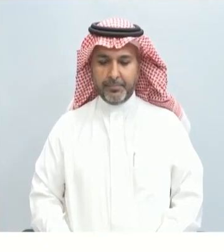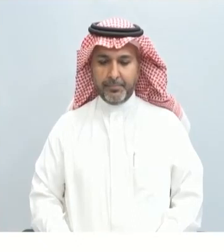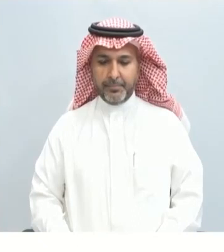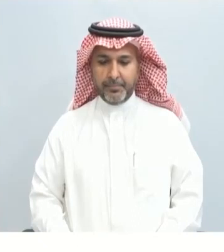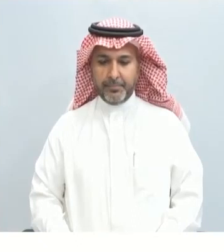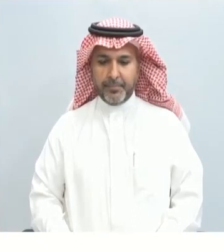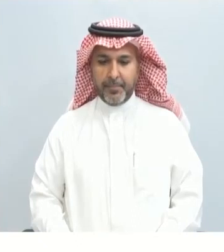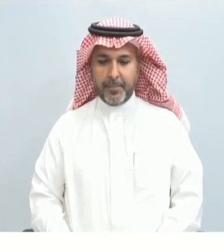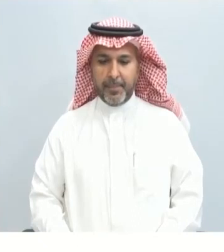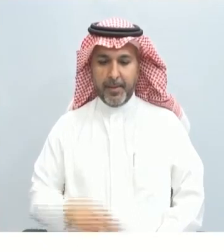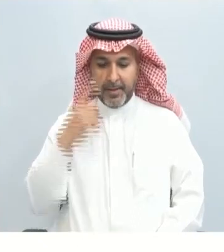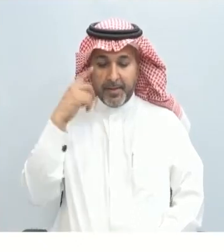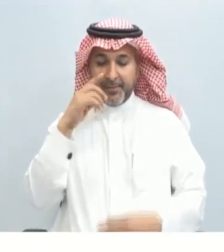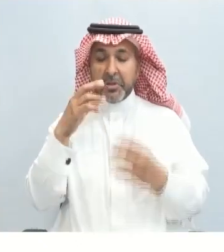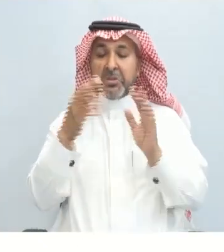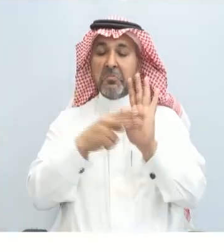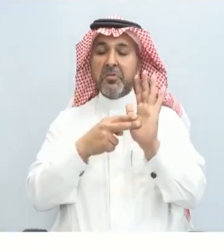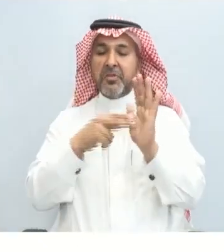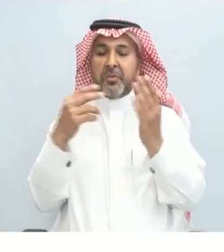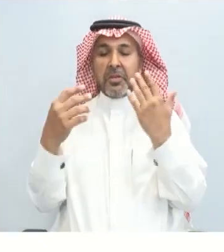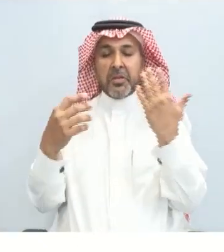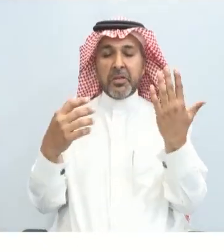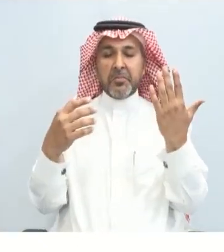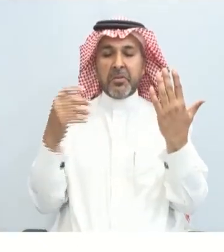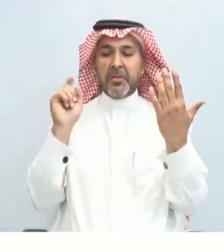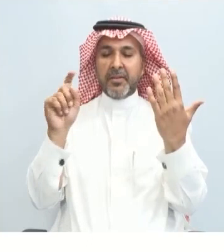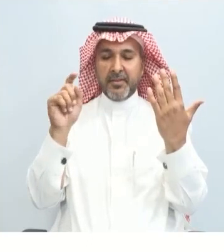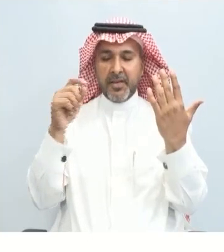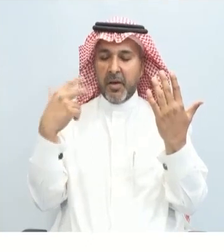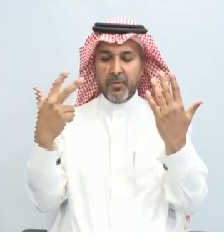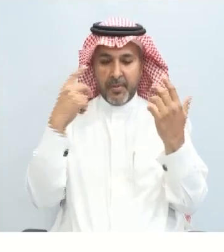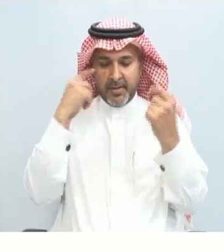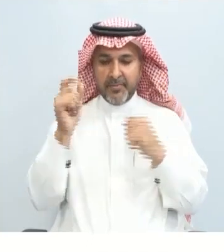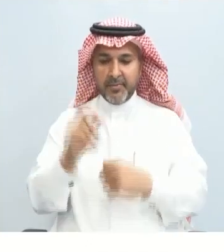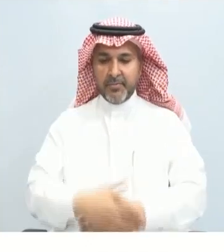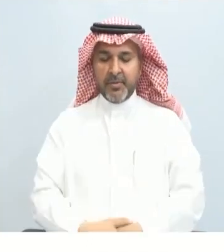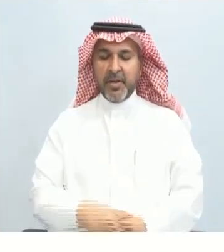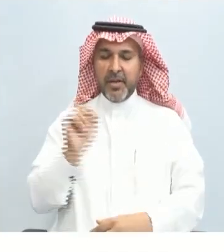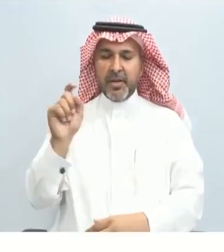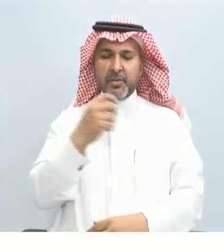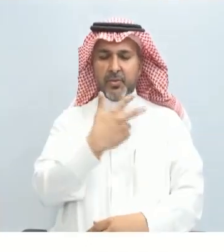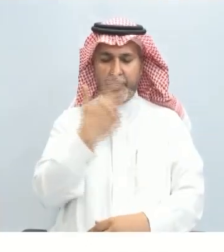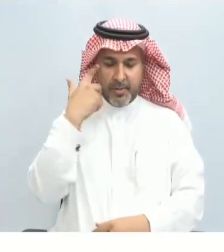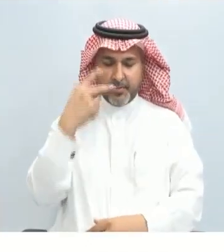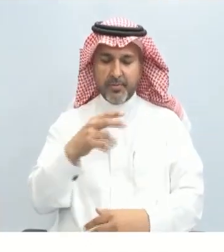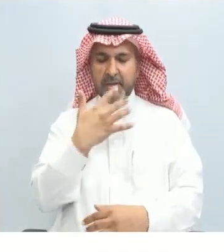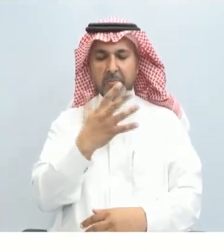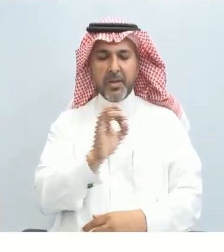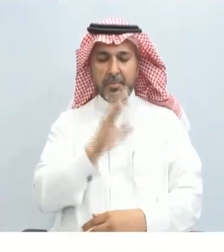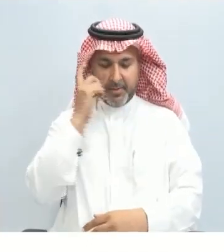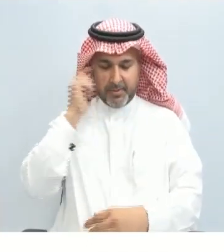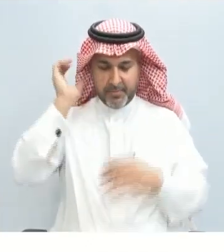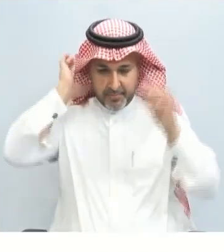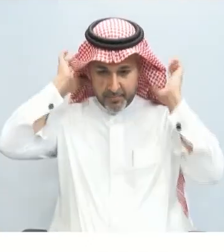وبالتالي اتخلص انا كذا من العباره الاسيه فلو جيت انا لمثل هذه لمثل هذا السؤال في المثال رقم واحد في